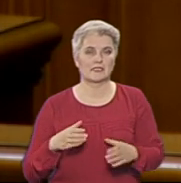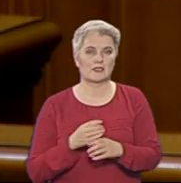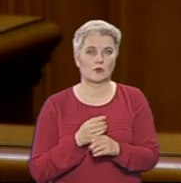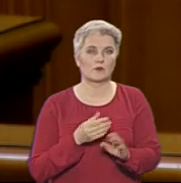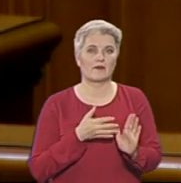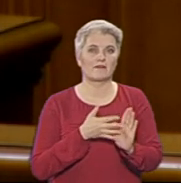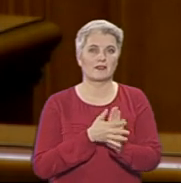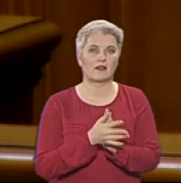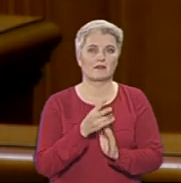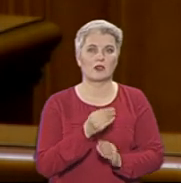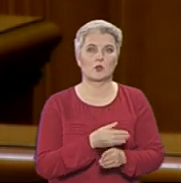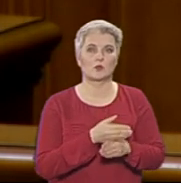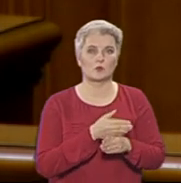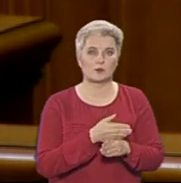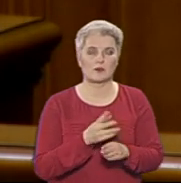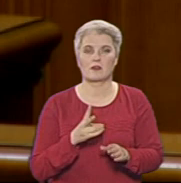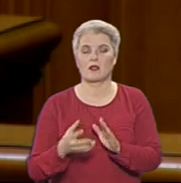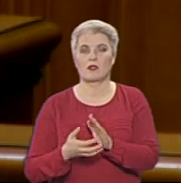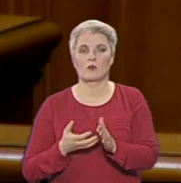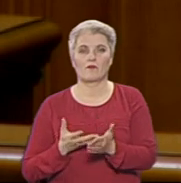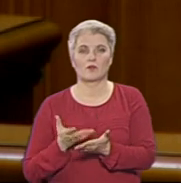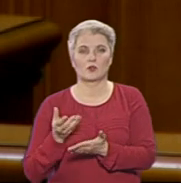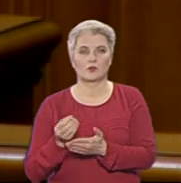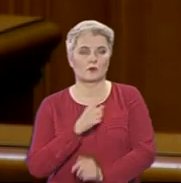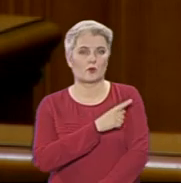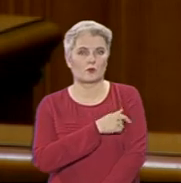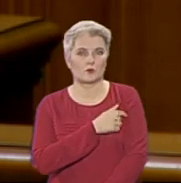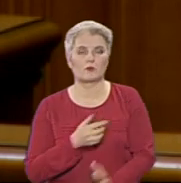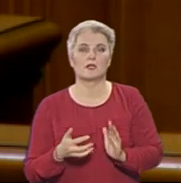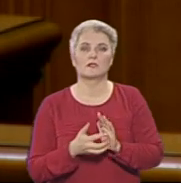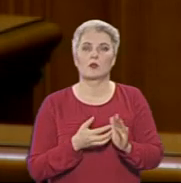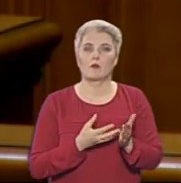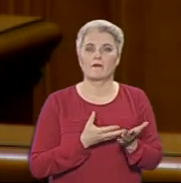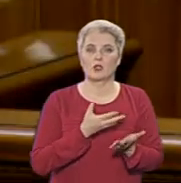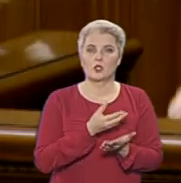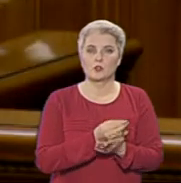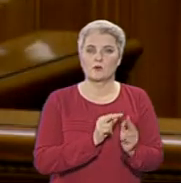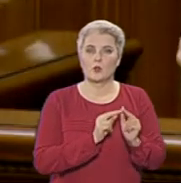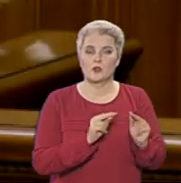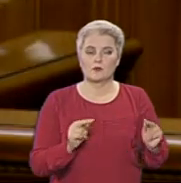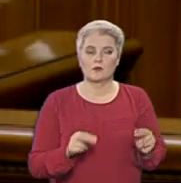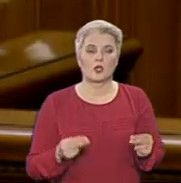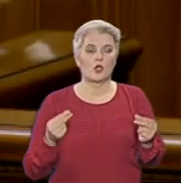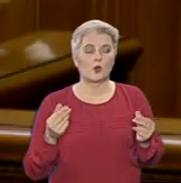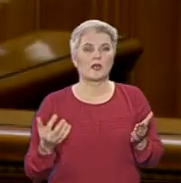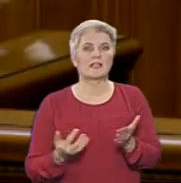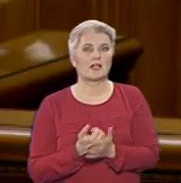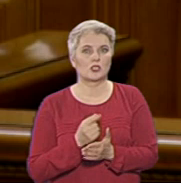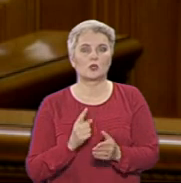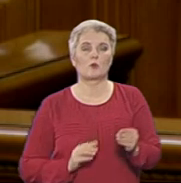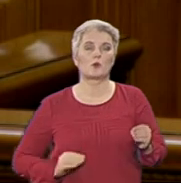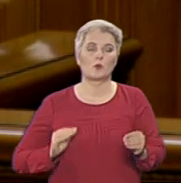витрат на субсидії, недофінансовану медицину, недофінансовану освіту. Гроші знайшлись на те, щоб